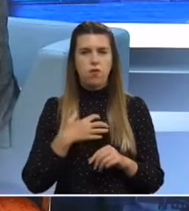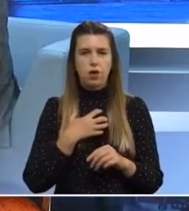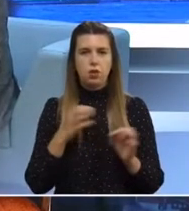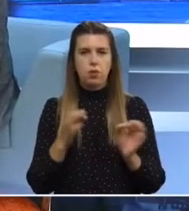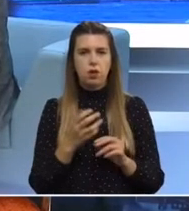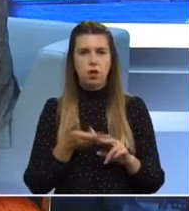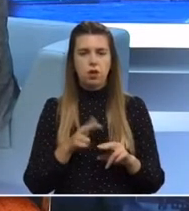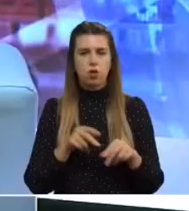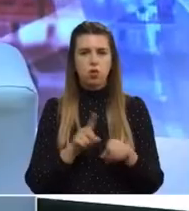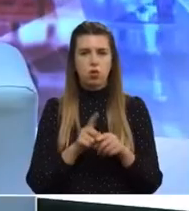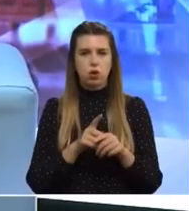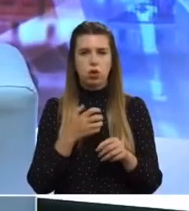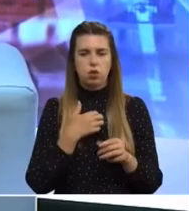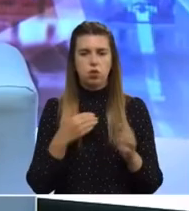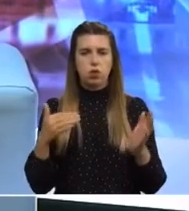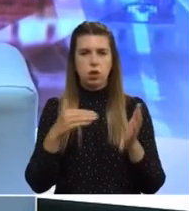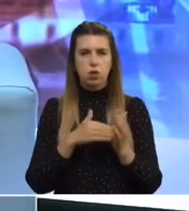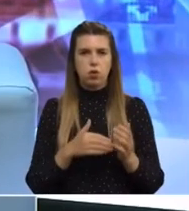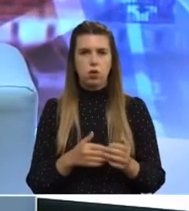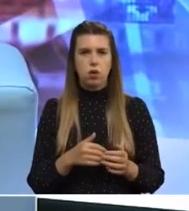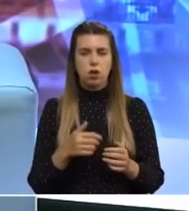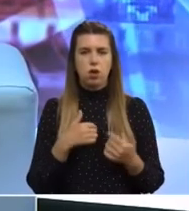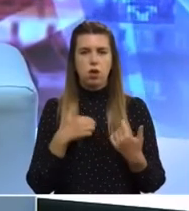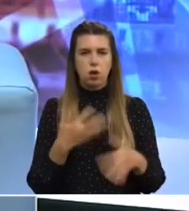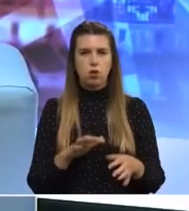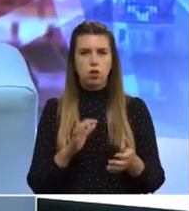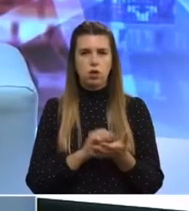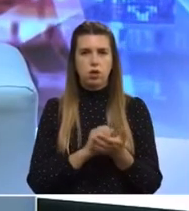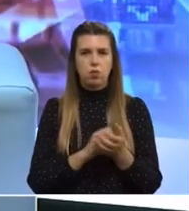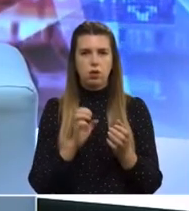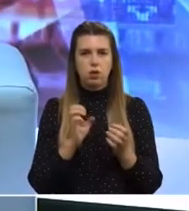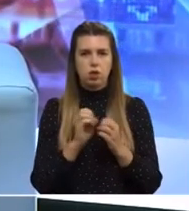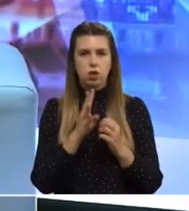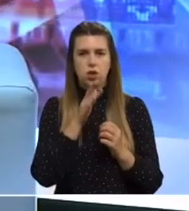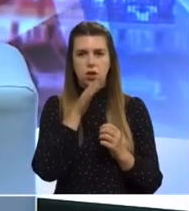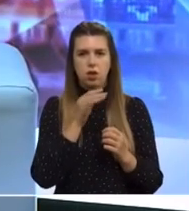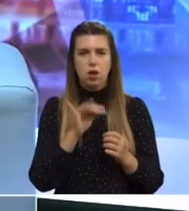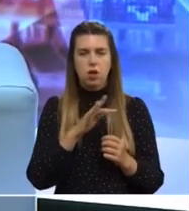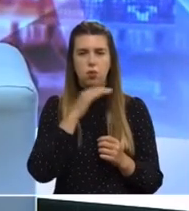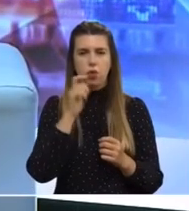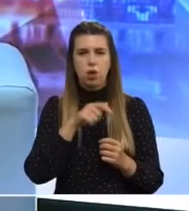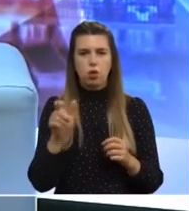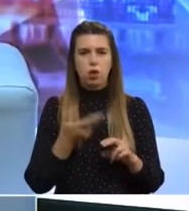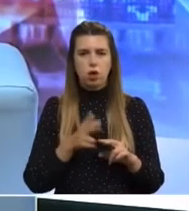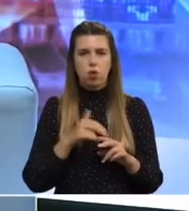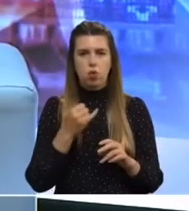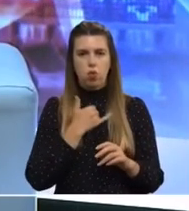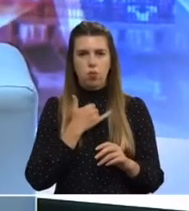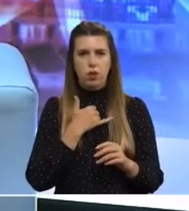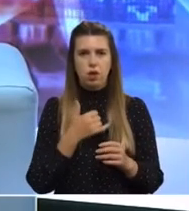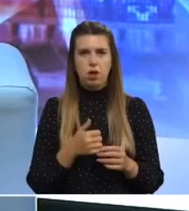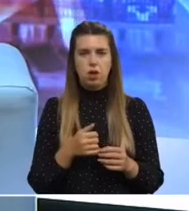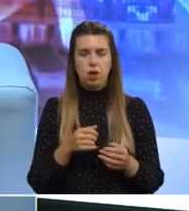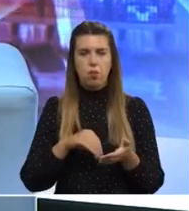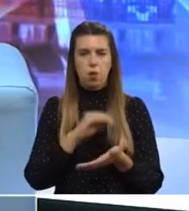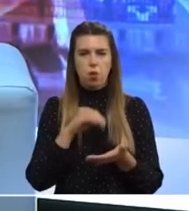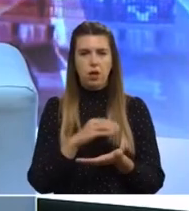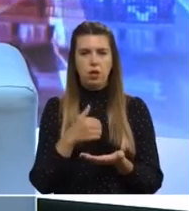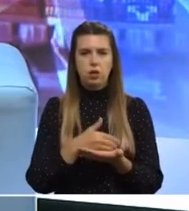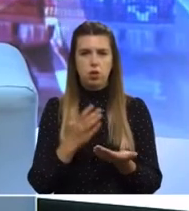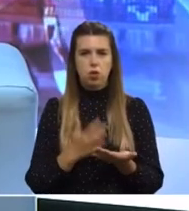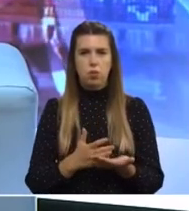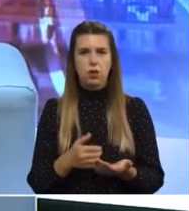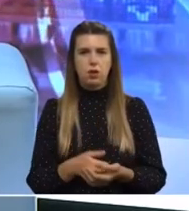очень важный момент, который тоже хотелось бы затронуть. Так как я уже занимаюсь 14 лет, и многие люди, которые у меня